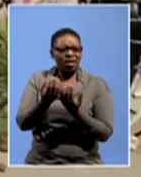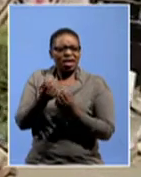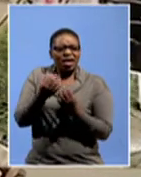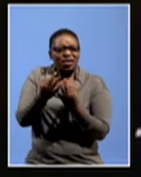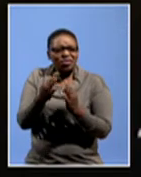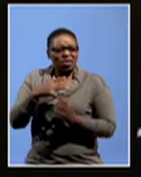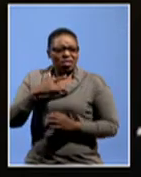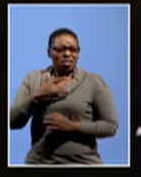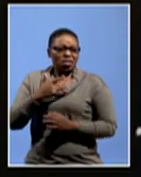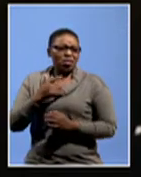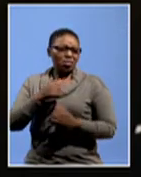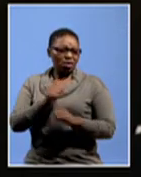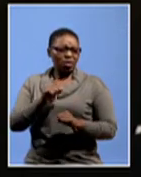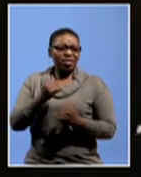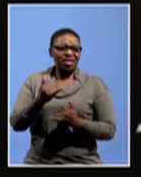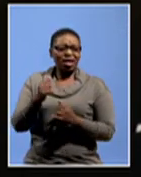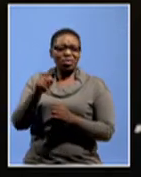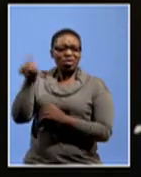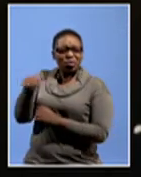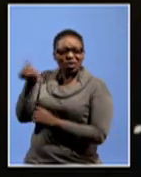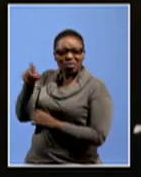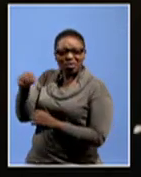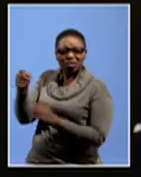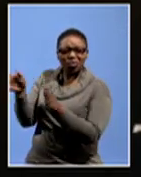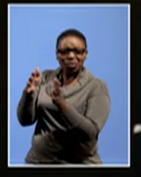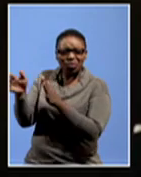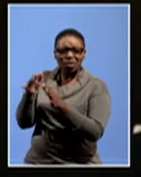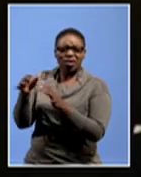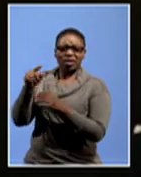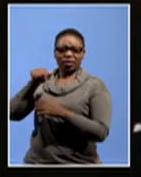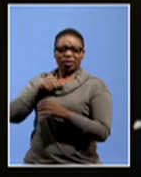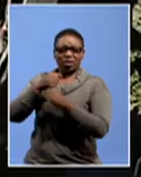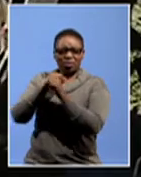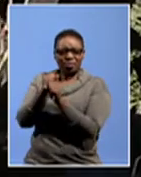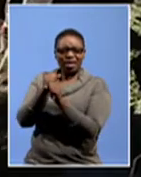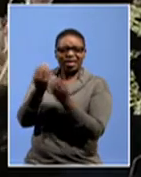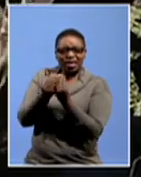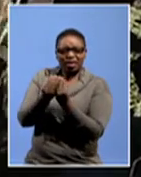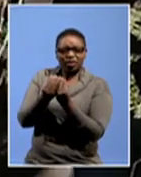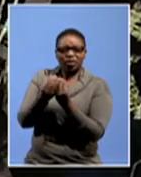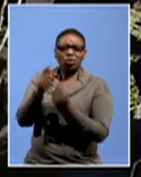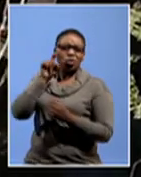betaling. Die windmills maak ek en die materiaal is die beginpunt, soos ek gesê,